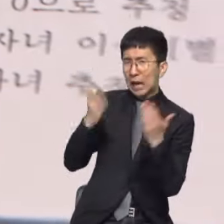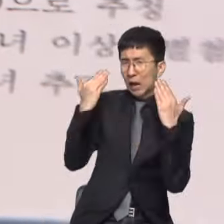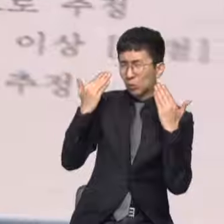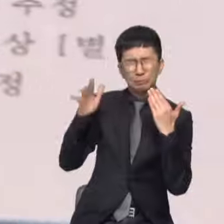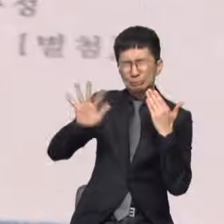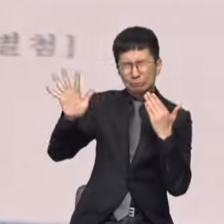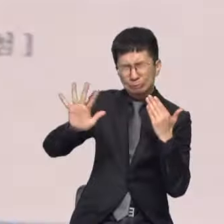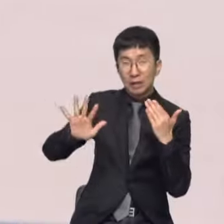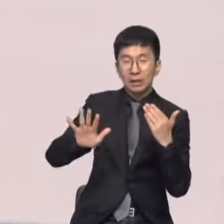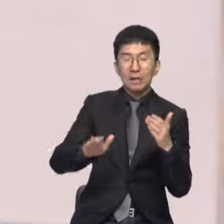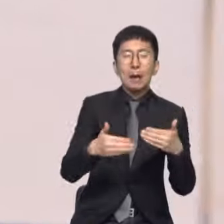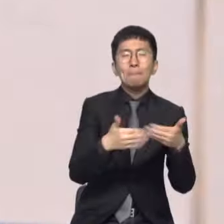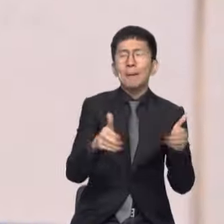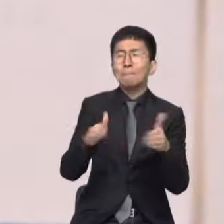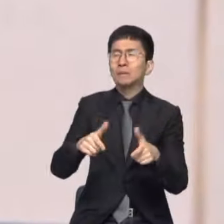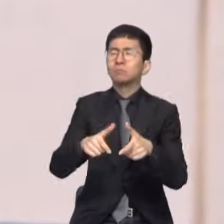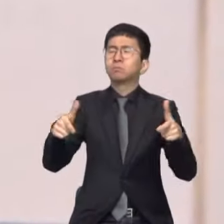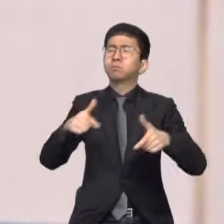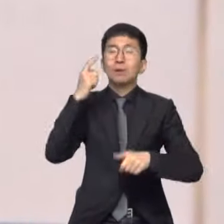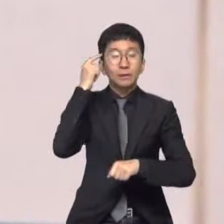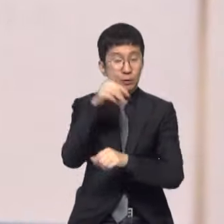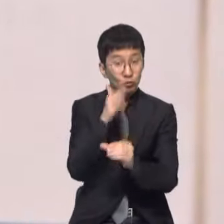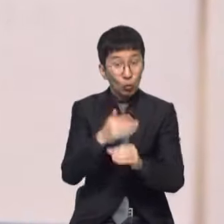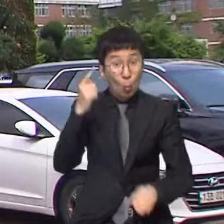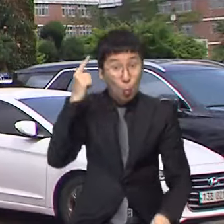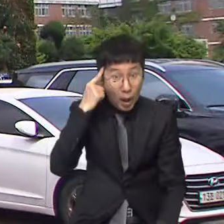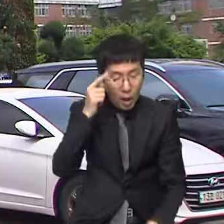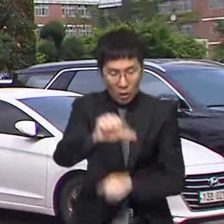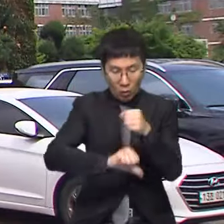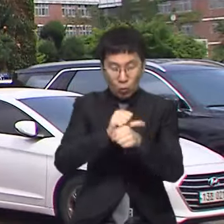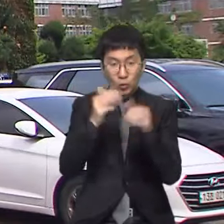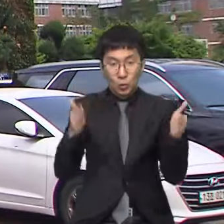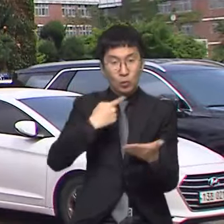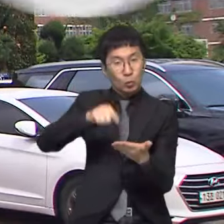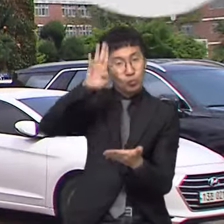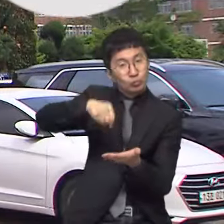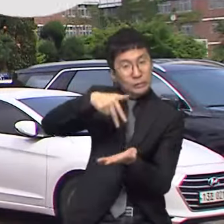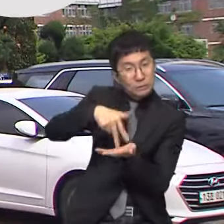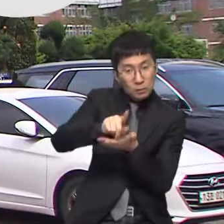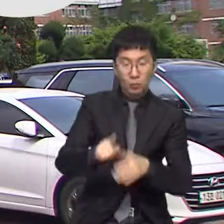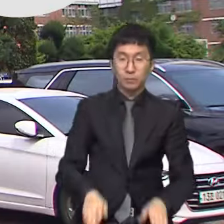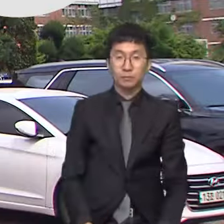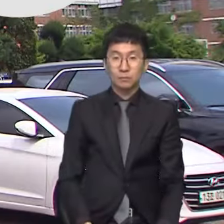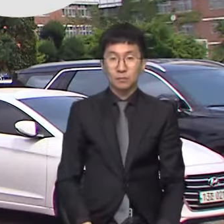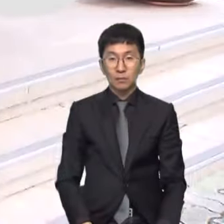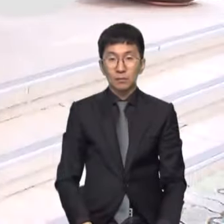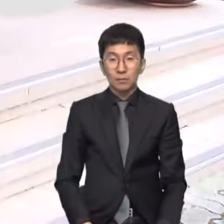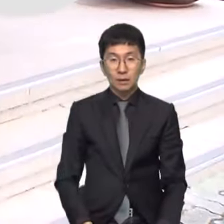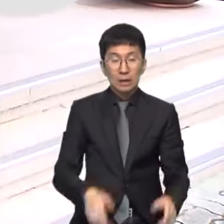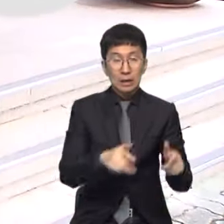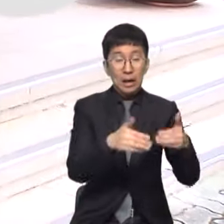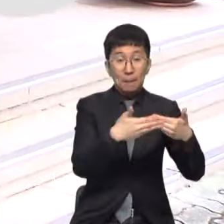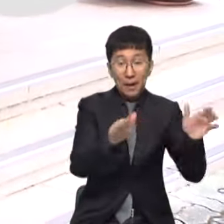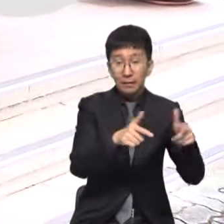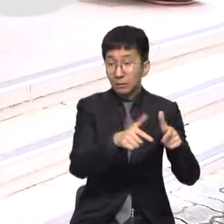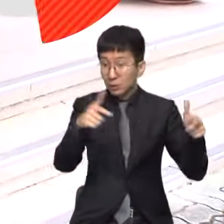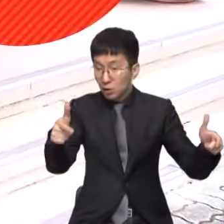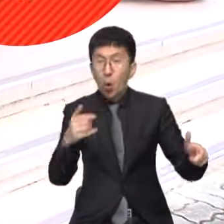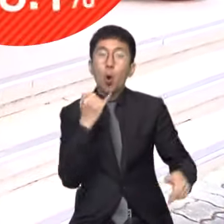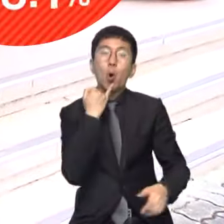둡니다. 실제로 지난 5년간 교육부의 심사도 증축이나 개축 신청은 80%